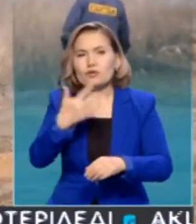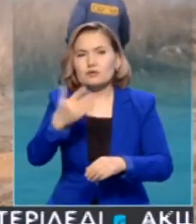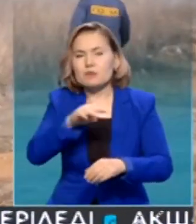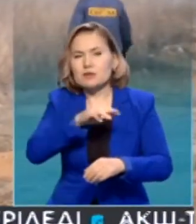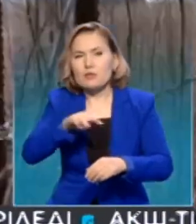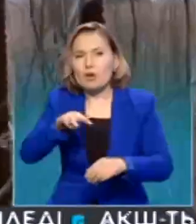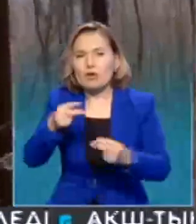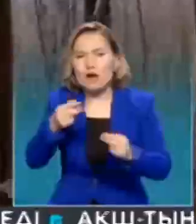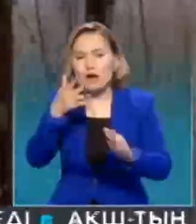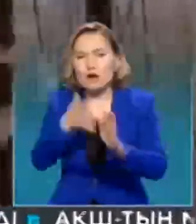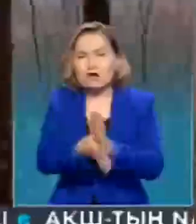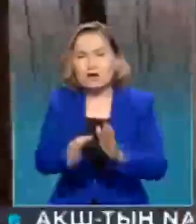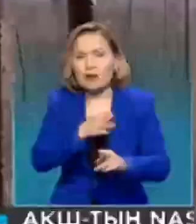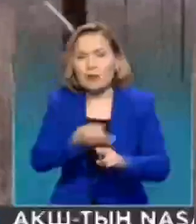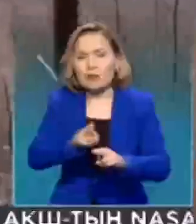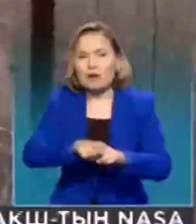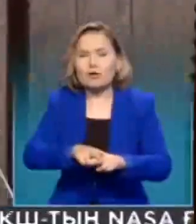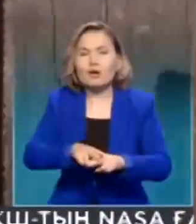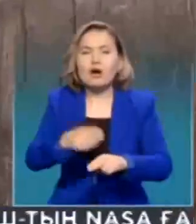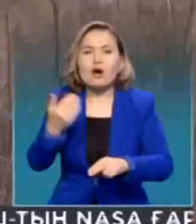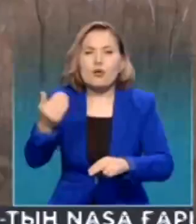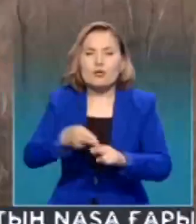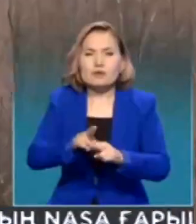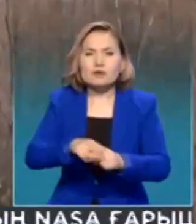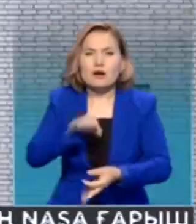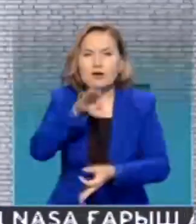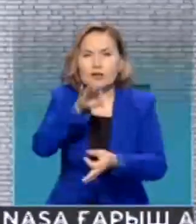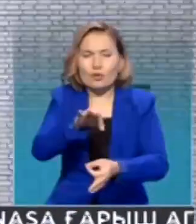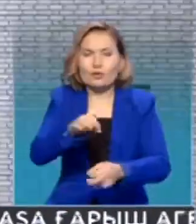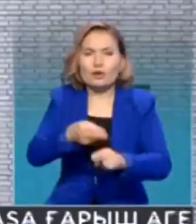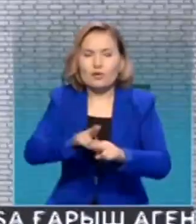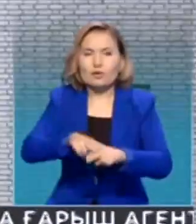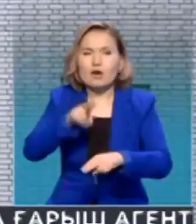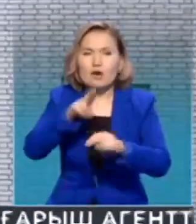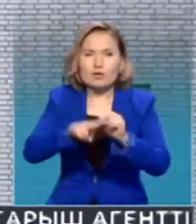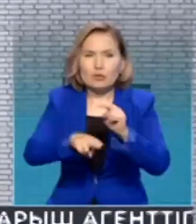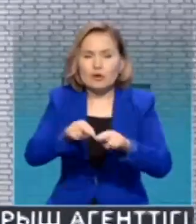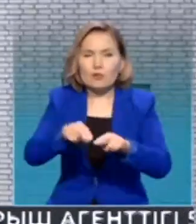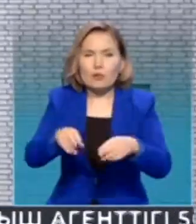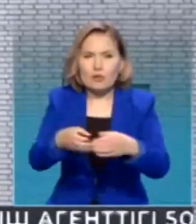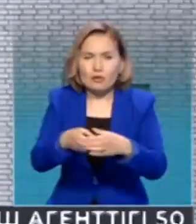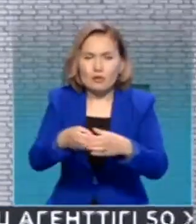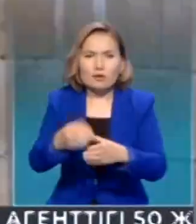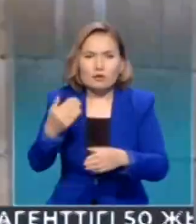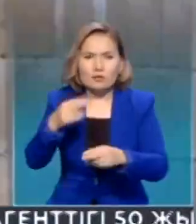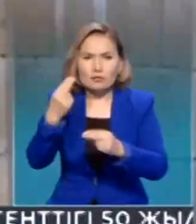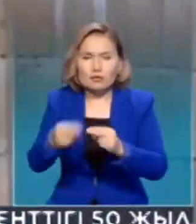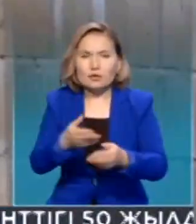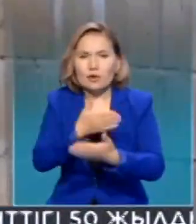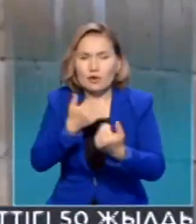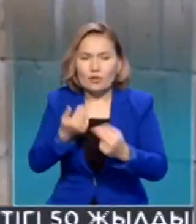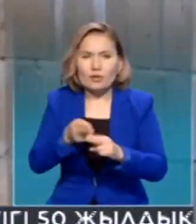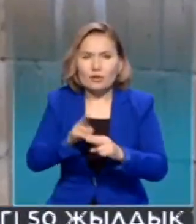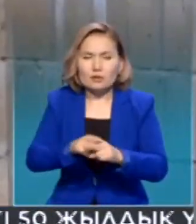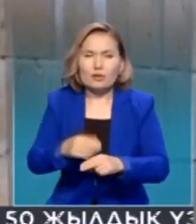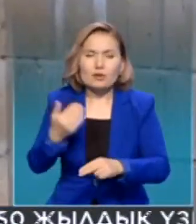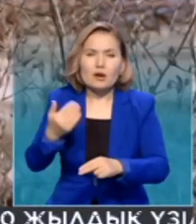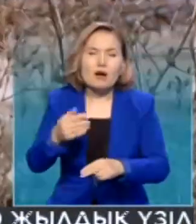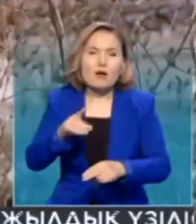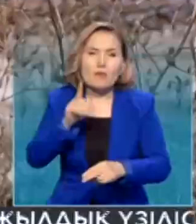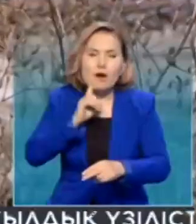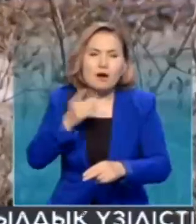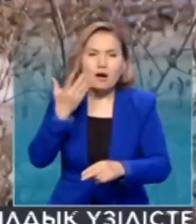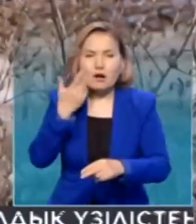теңге жұмсалған. Болмай қалған түрме пандемия кезінде науқастарға орын жетіспей жатқанда аурухана кейін медициналық хаб болады деп